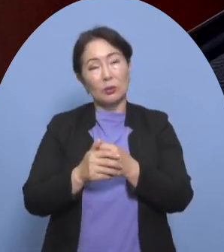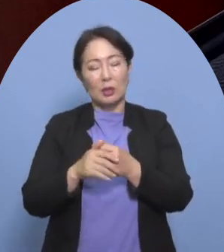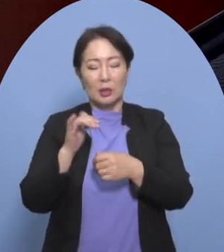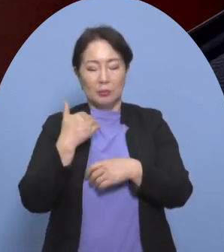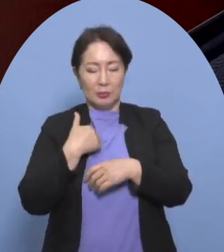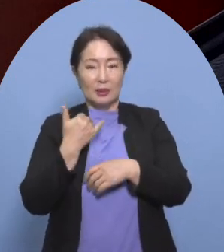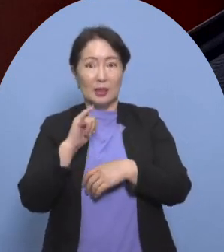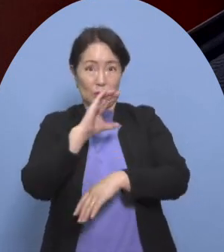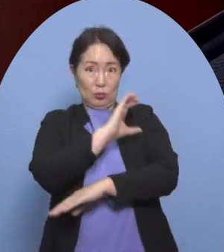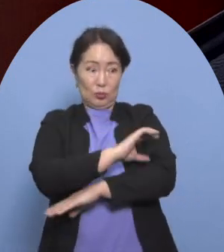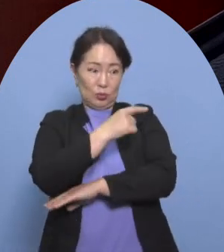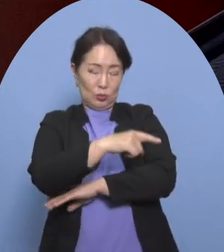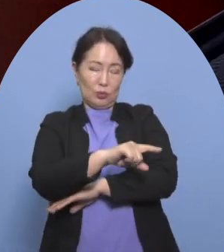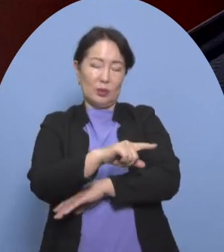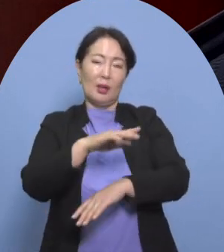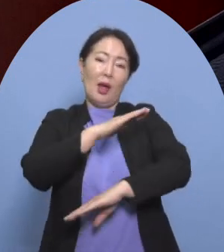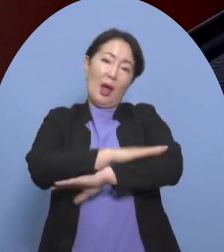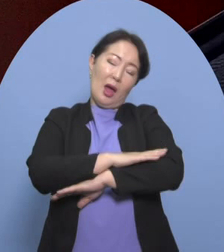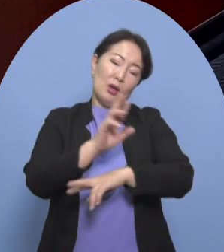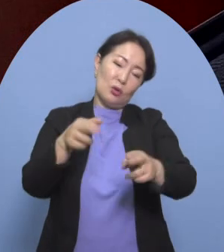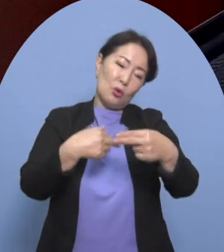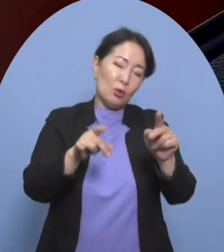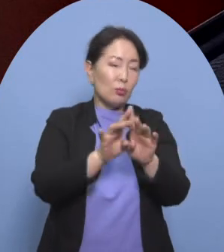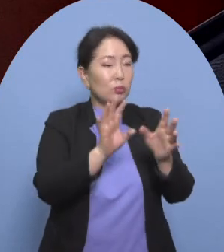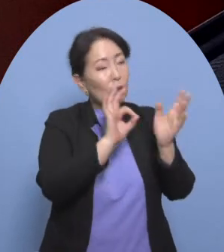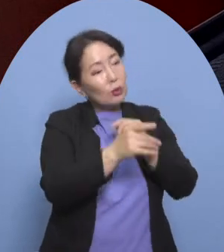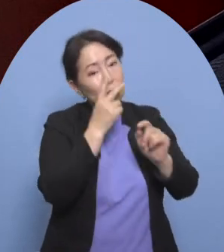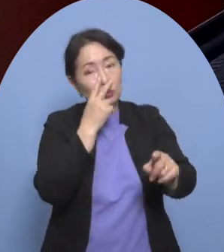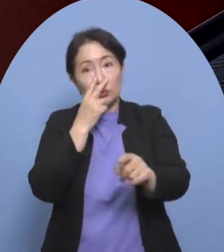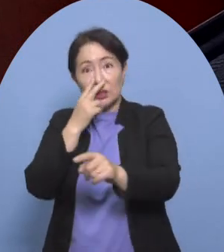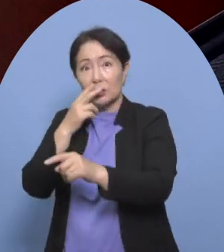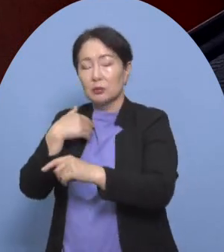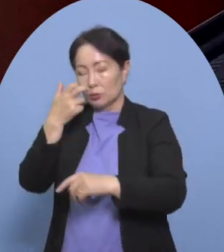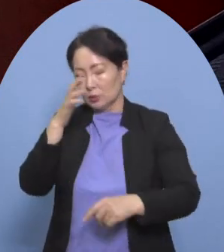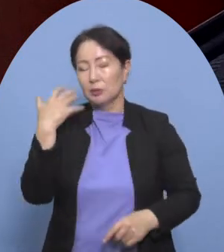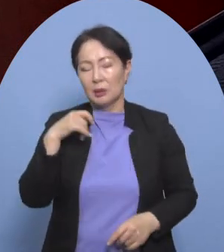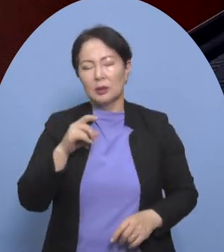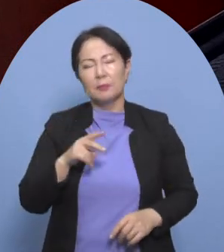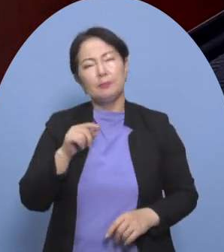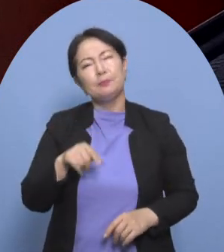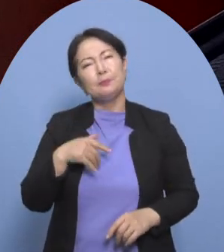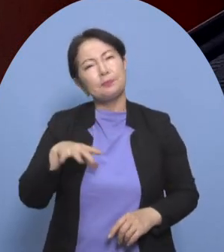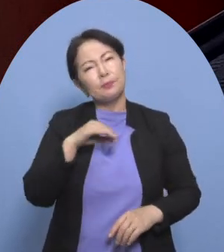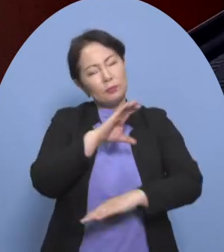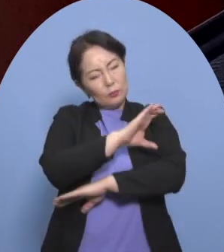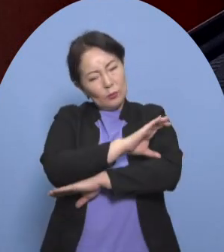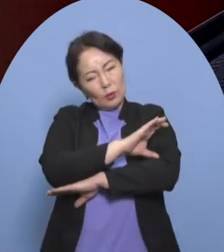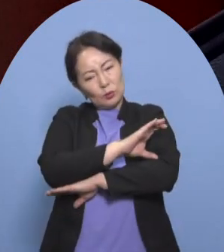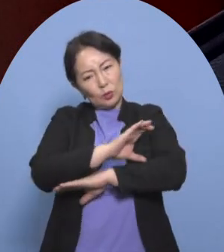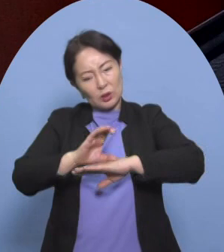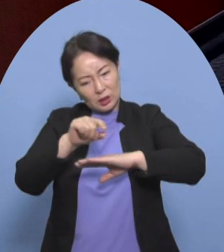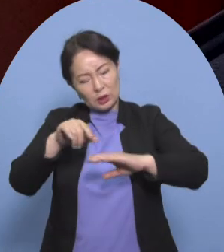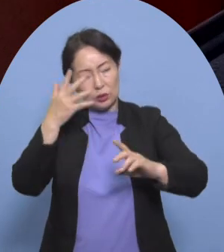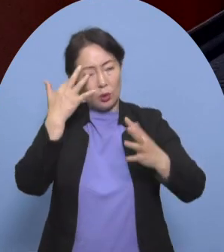зарим сургуулиудын тэр тогтчулсан анги комитетд очиж үзэжсэн юм уу. Тэгэхээр бид нарт сургуулийн зохион